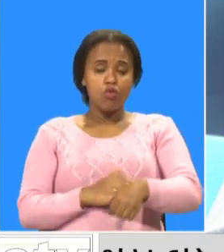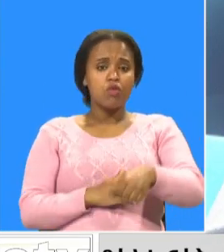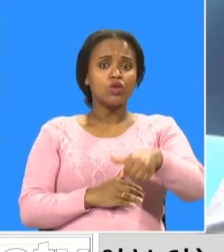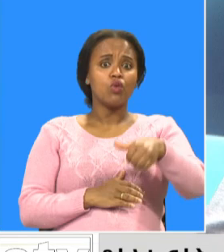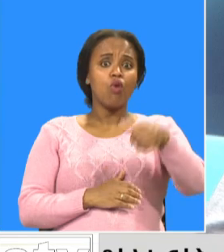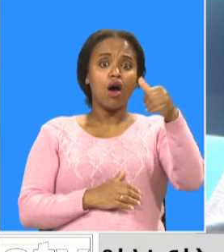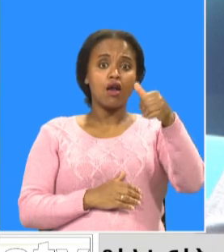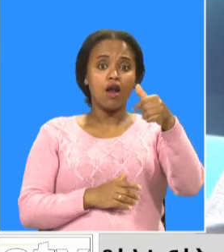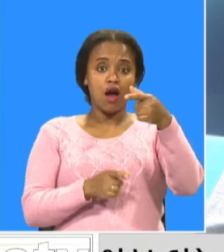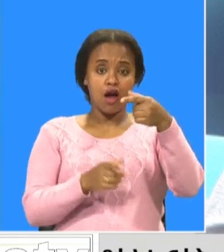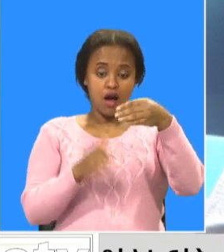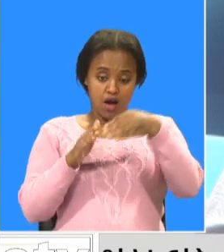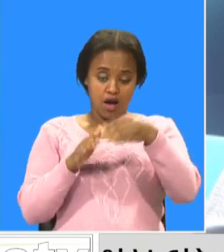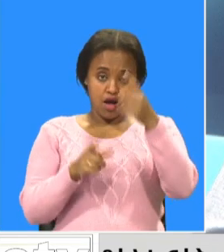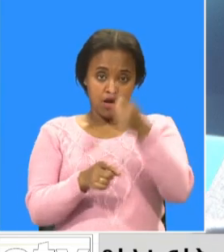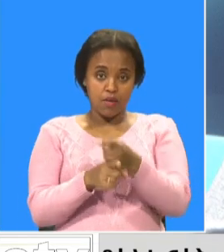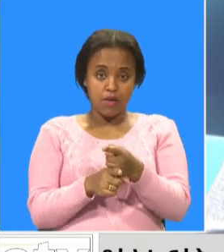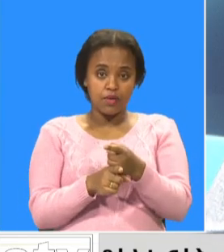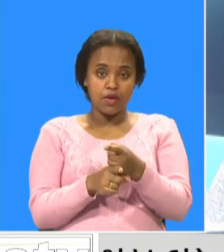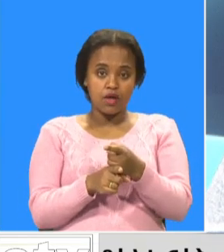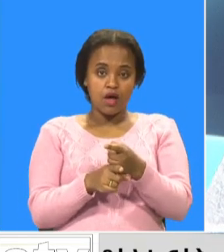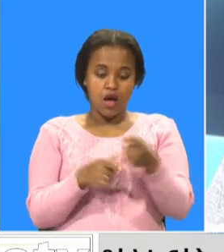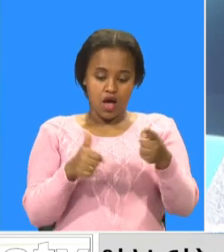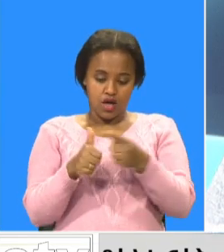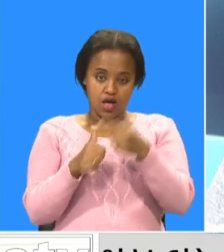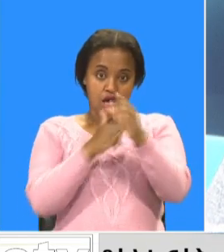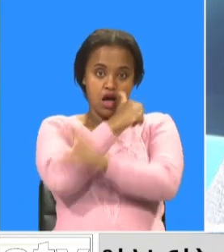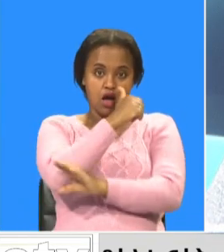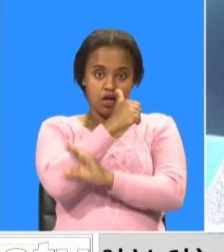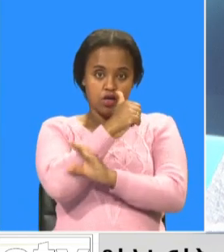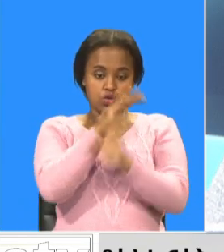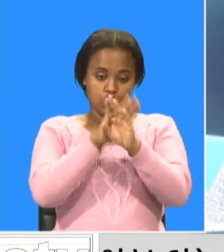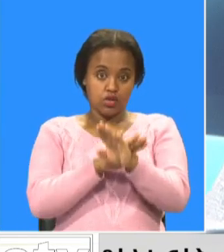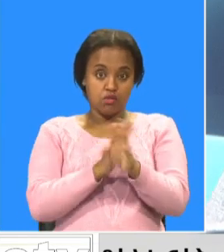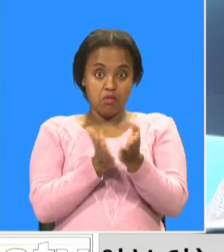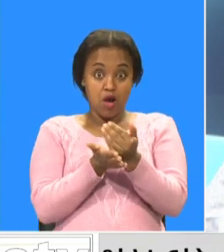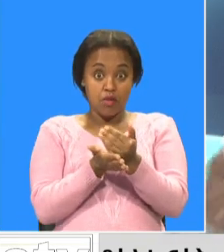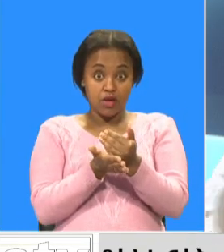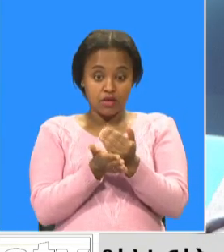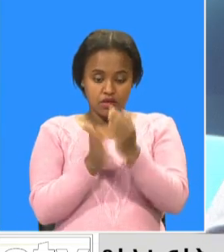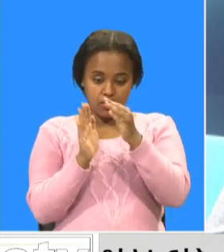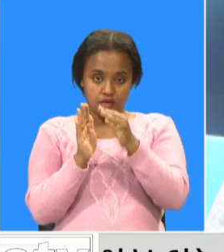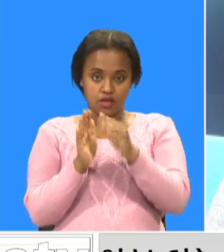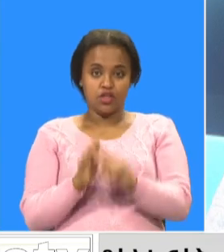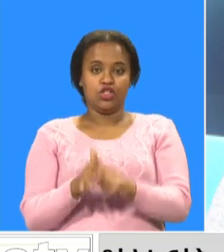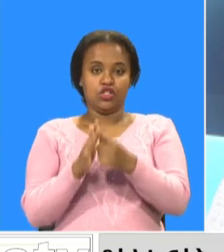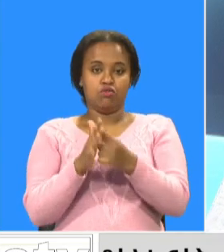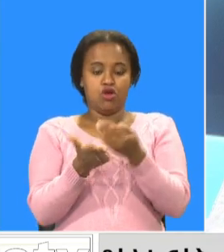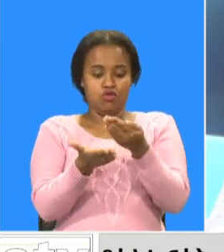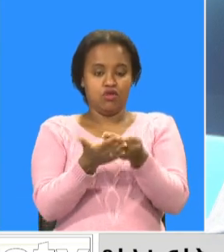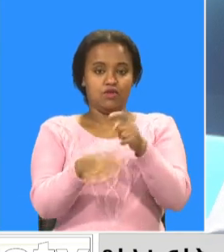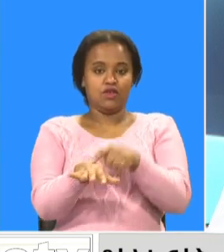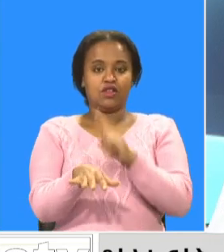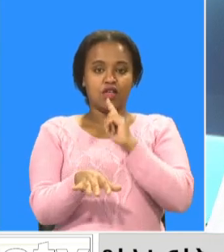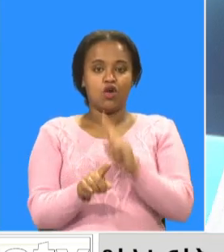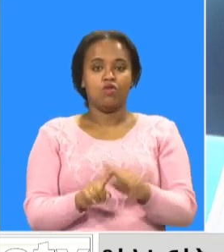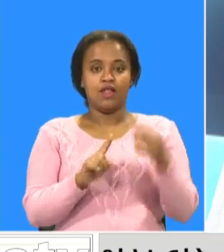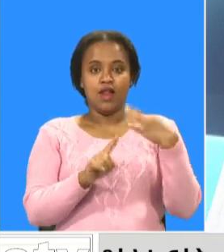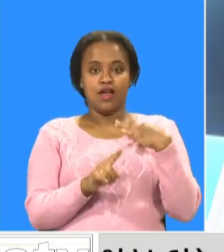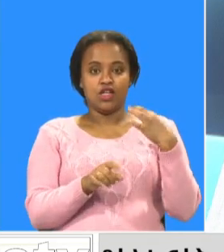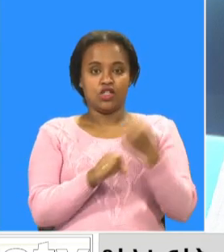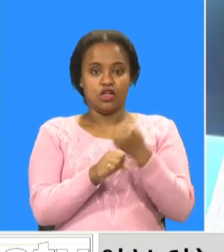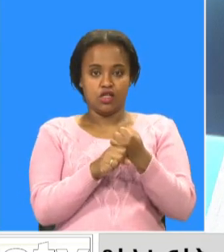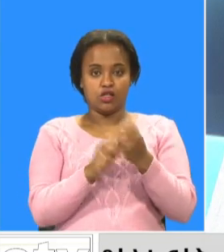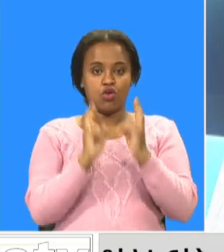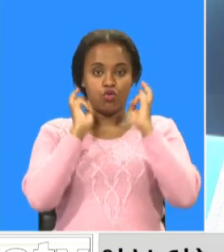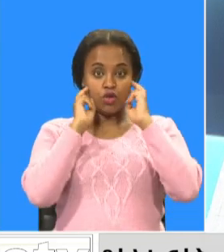አግባብ አንደኛ ሀገራችን ውስጥ ማምራት የጀመርነው ቅርብ ጊዜ ነው። በተለይ ከጨርቅ የተሰሩ ማስኮች ማለት ነው። በሌላ